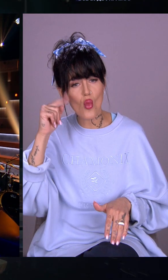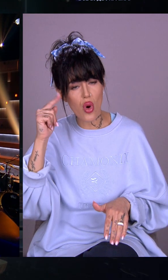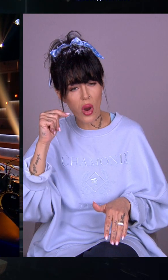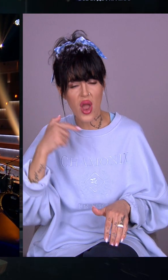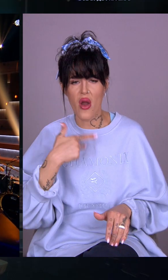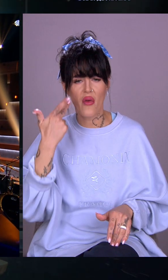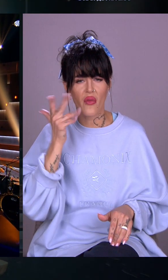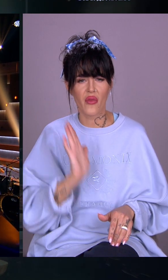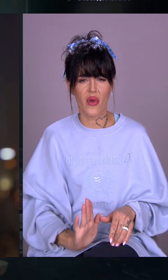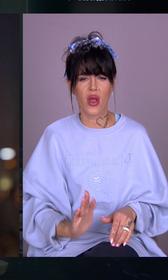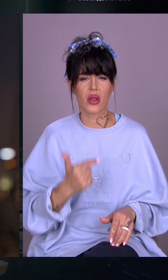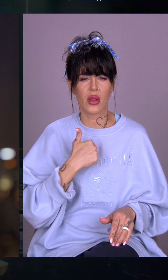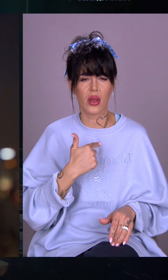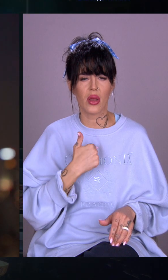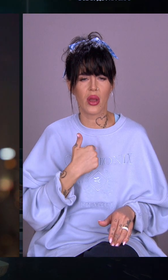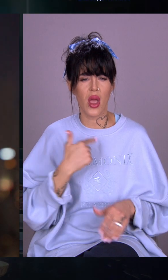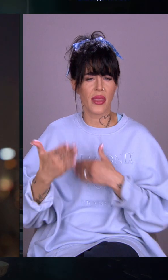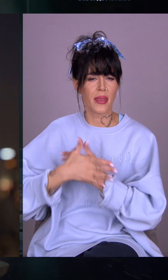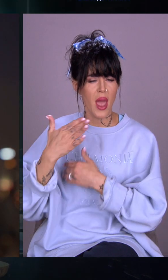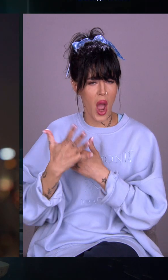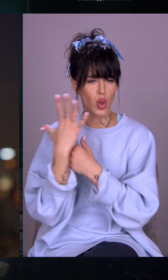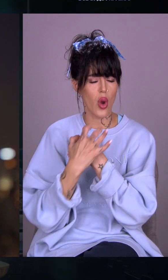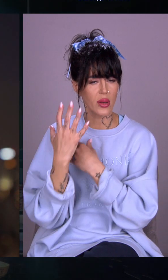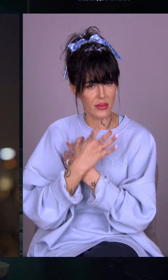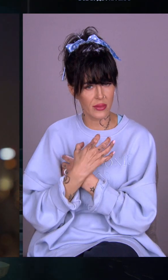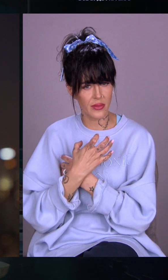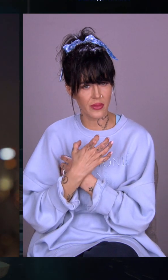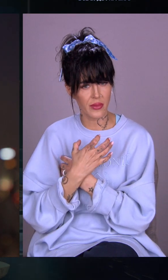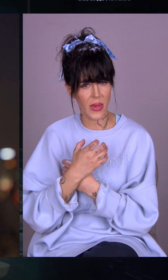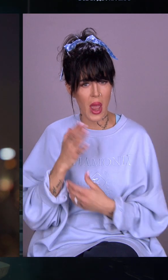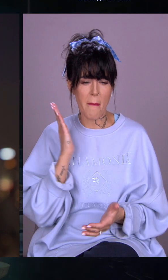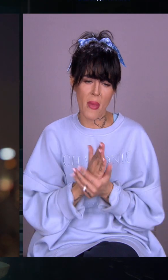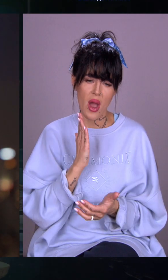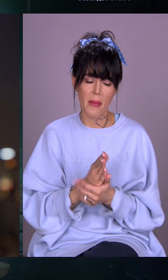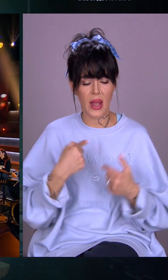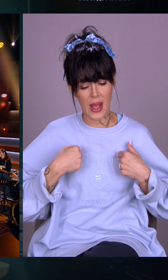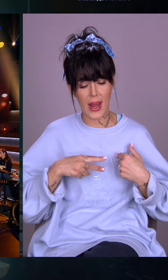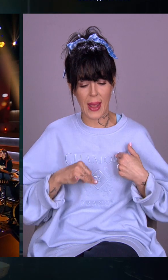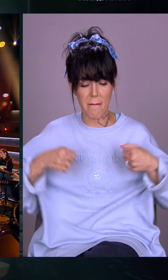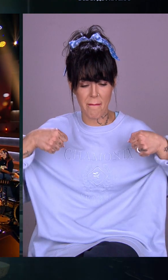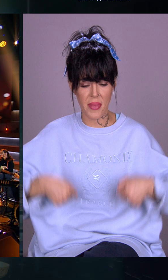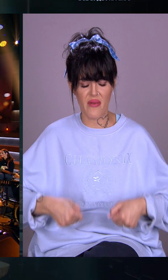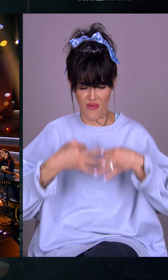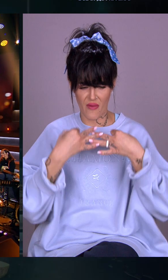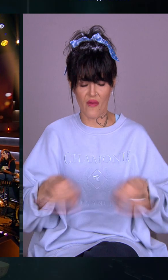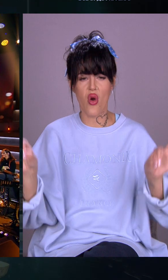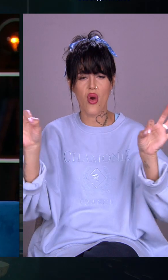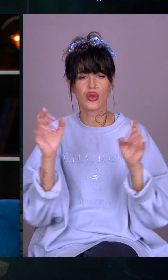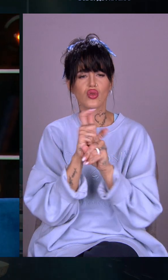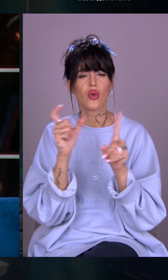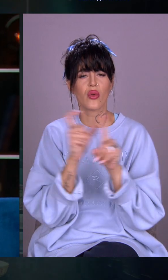мене очікують наслідки. Чи маю я право вільне висловлювання?